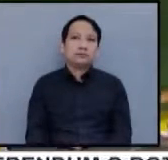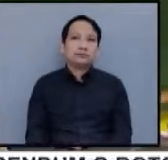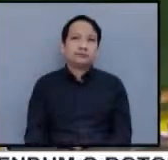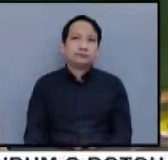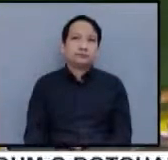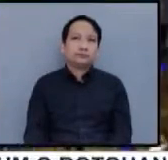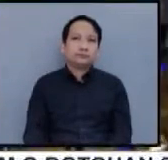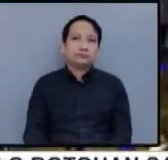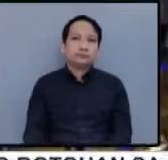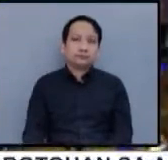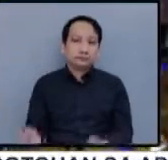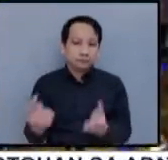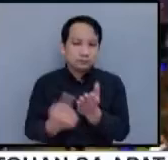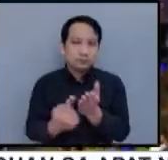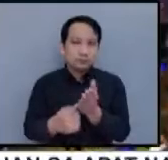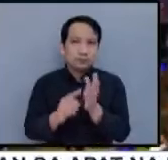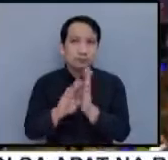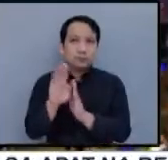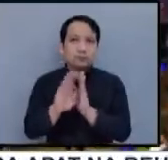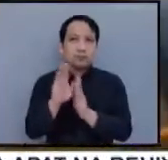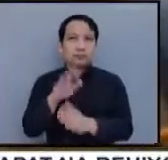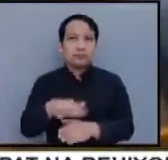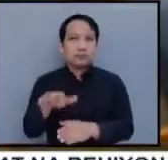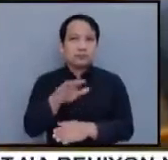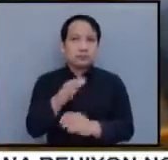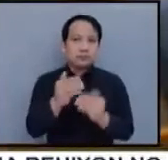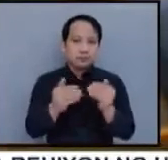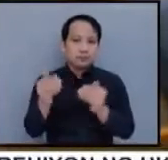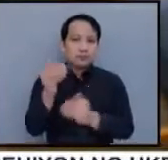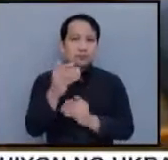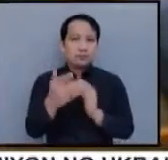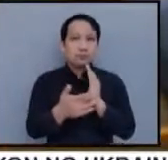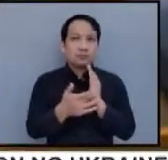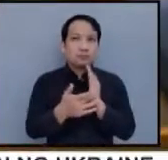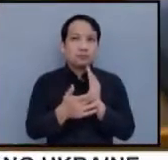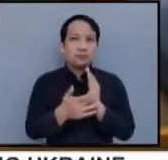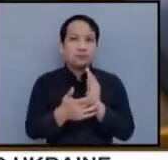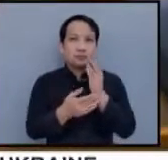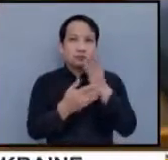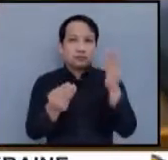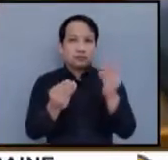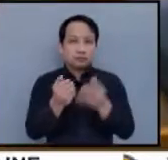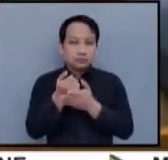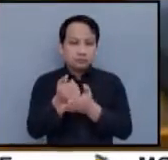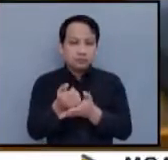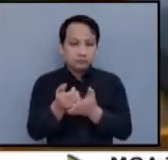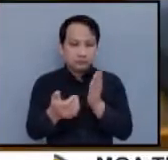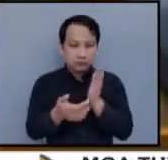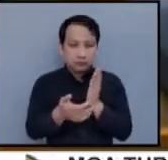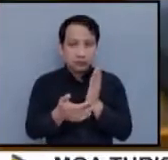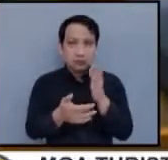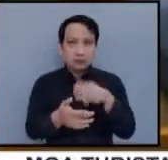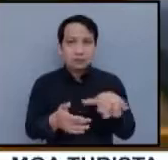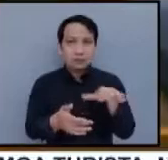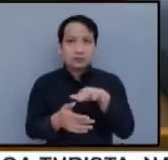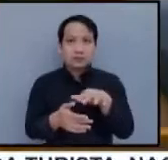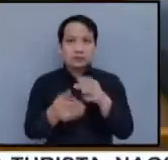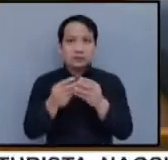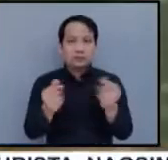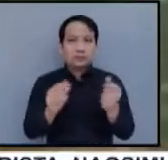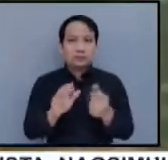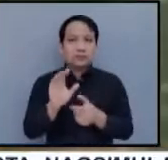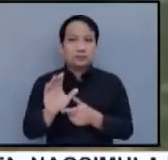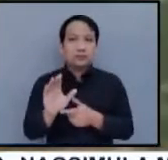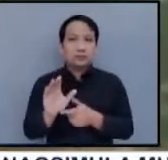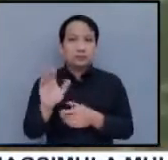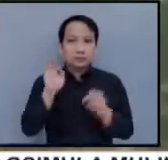Inalaki niya rin dayan ang development ng advanced technology. Sabi ng Presidente, nakatutulong ang teknolohiya ng pagresolba ng mga problema